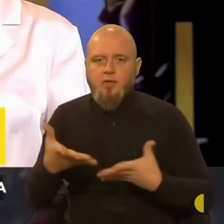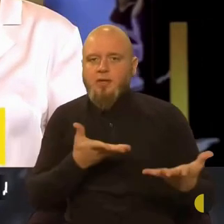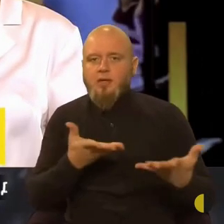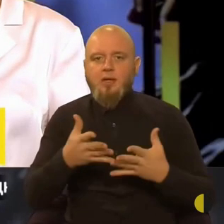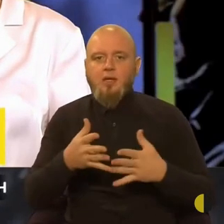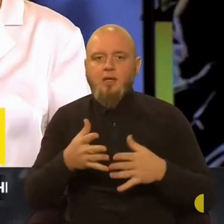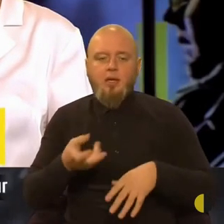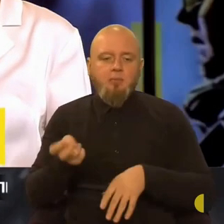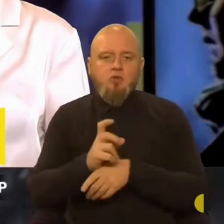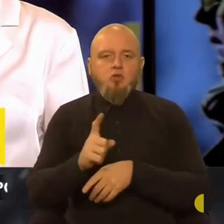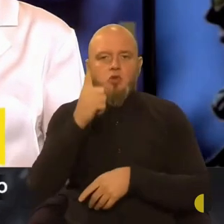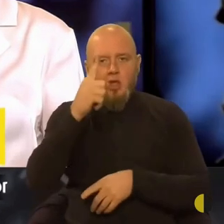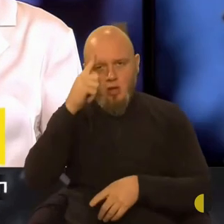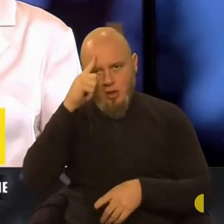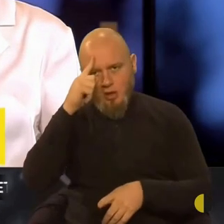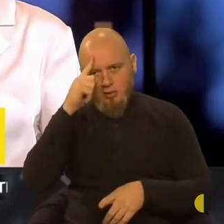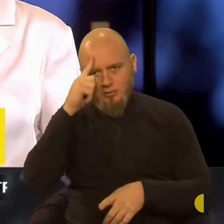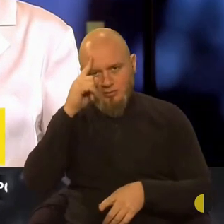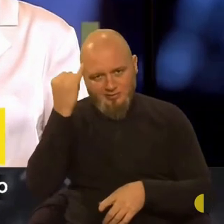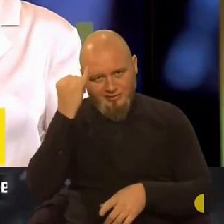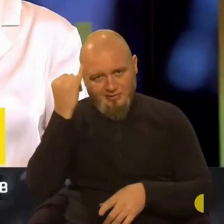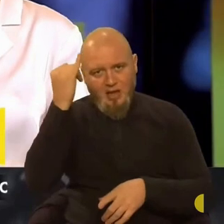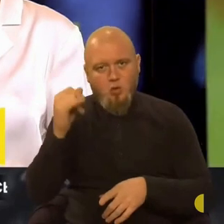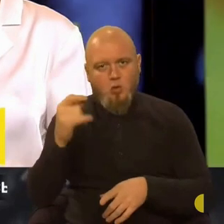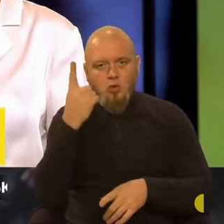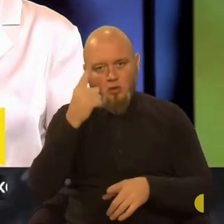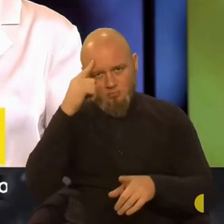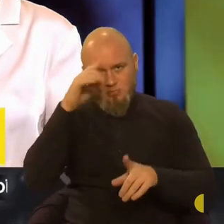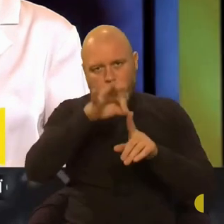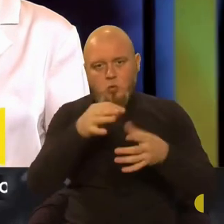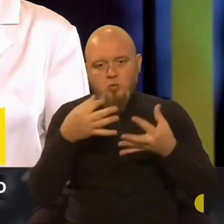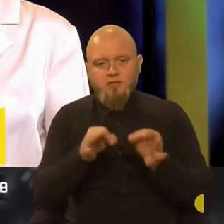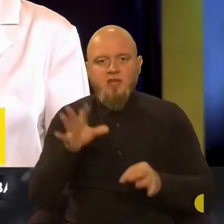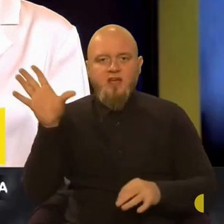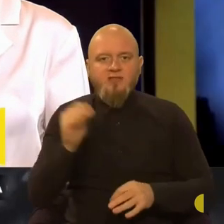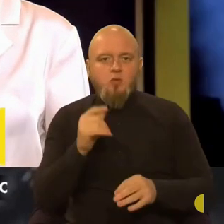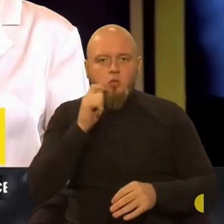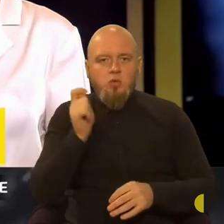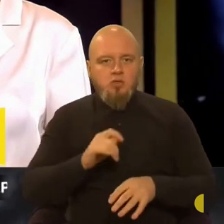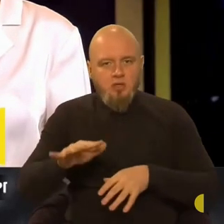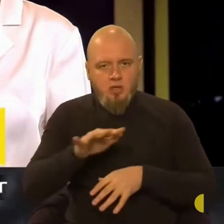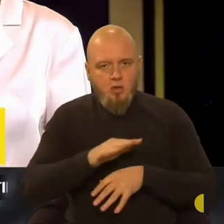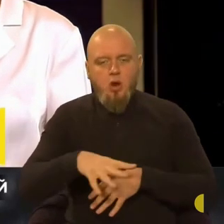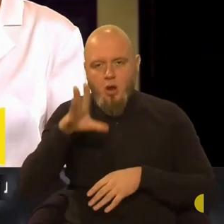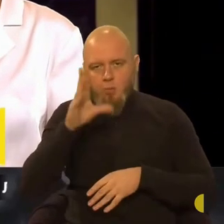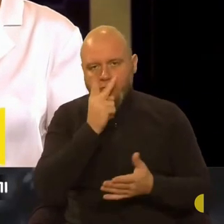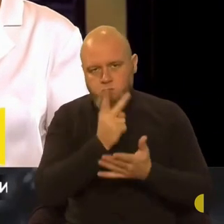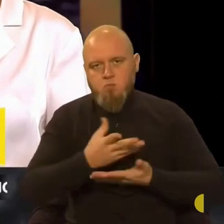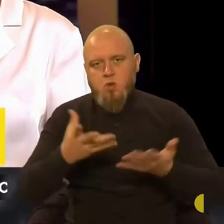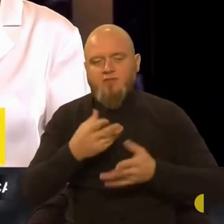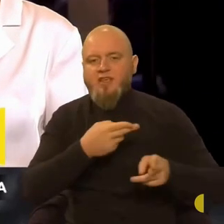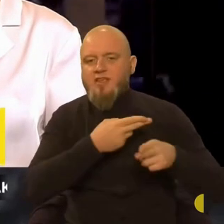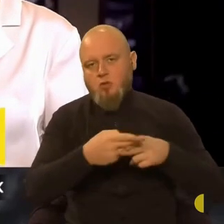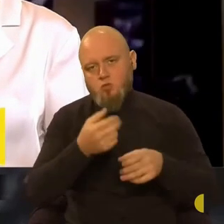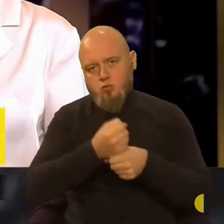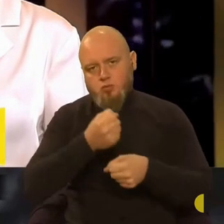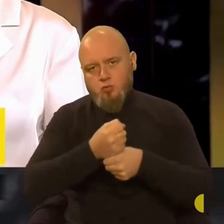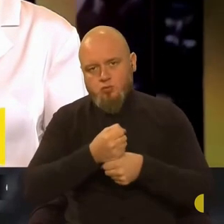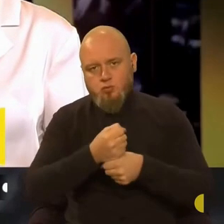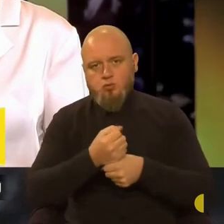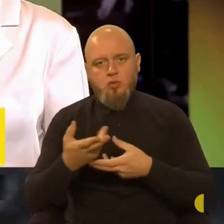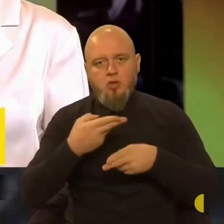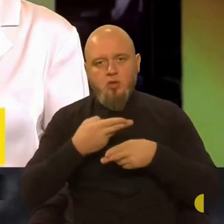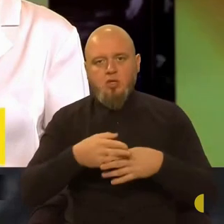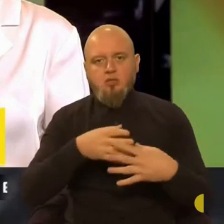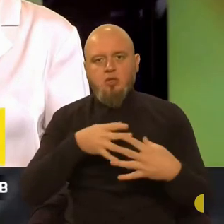прийшли з однієї ідеї, з однією метою звільнення всіх українських територій, можуть показувати якісну роботу,